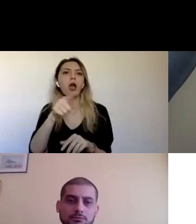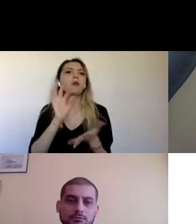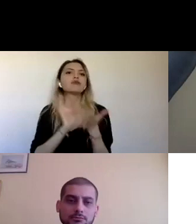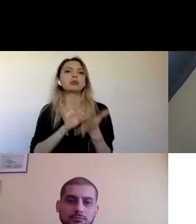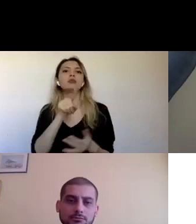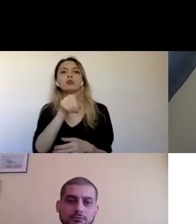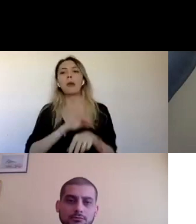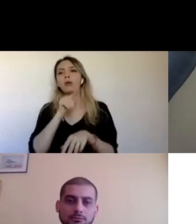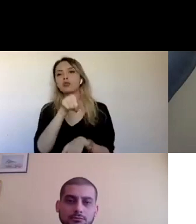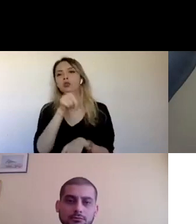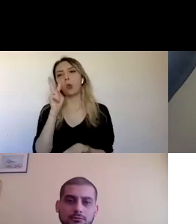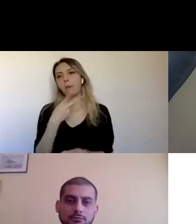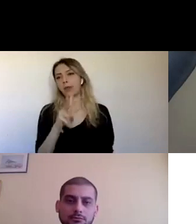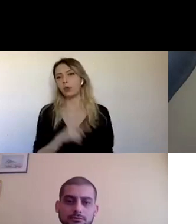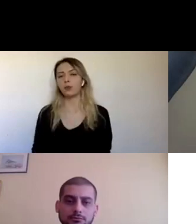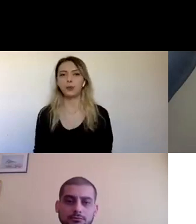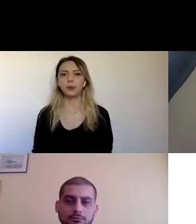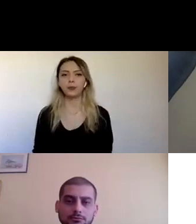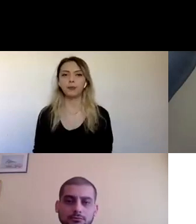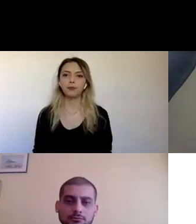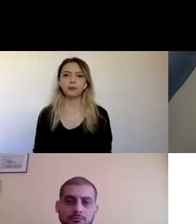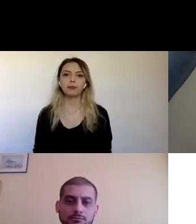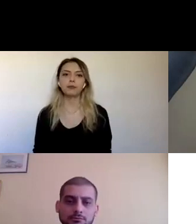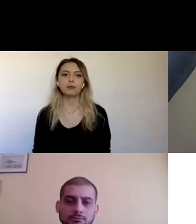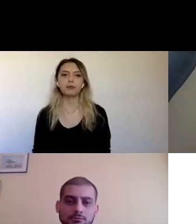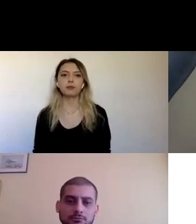sayfa web sitesine gidebiliyorum. Ya da işte benzer bir şekilde benim